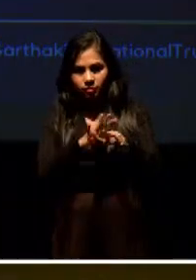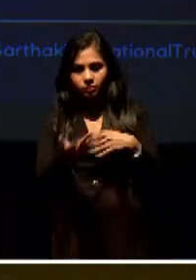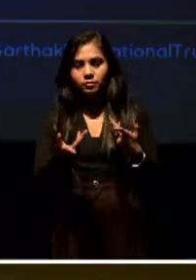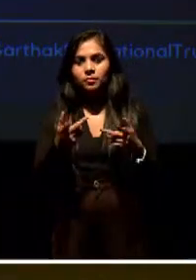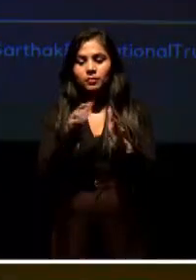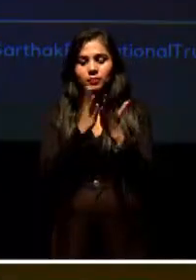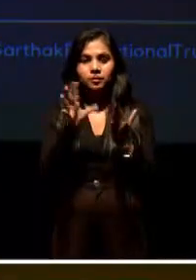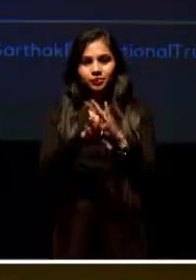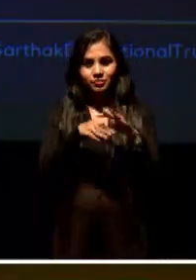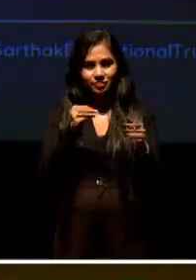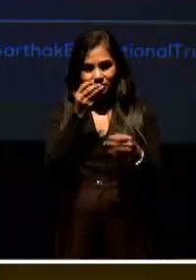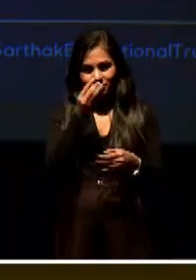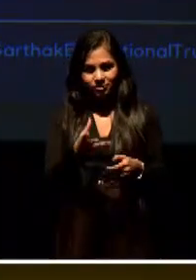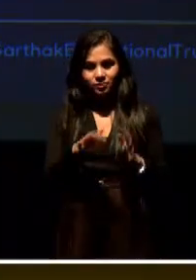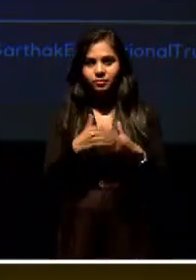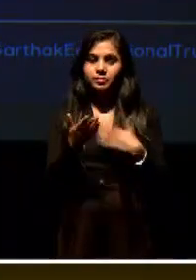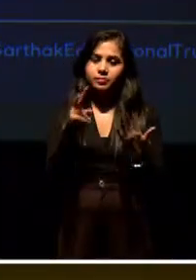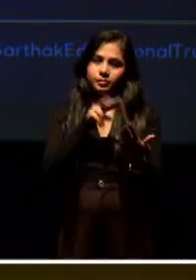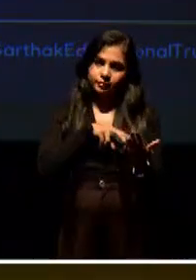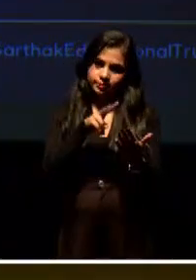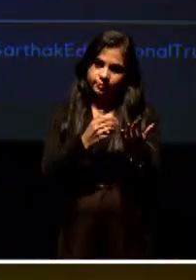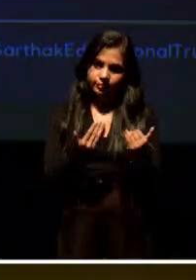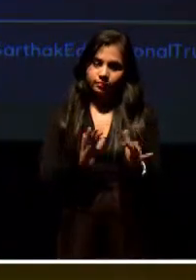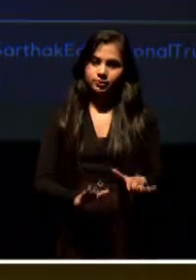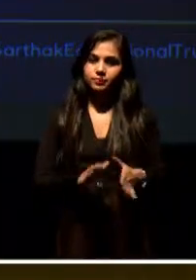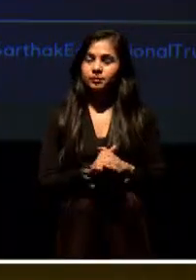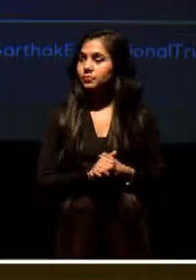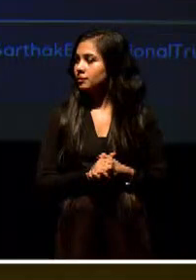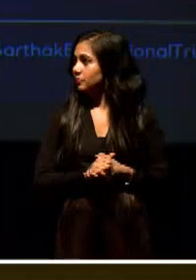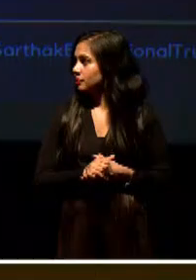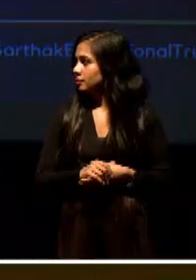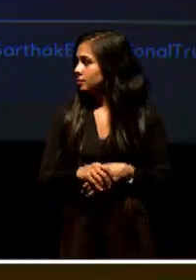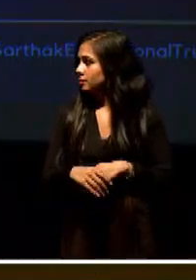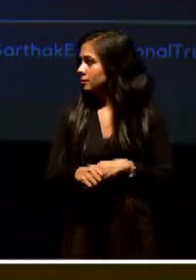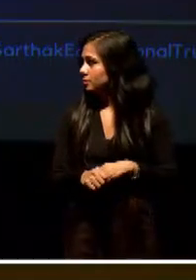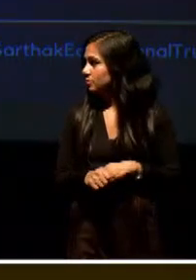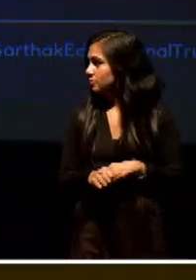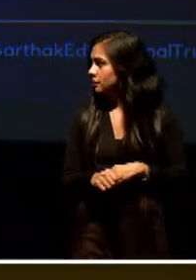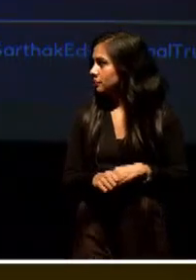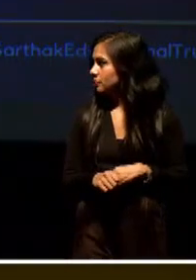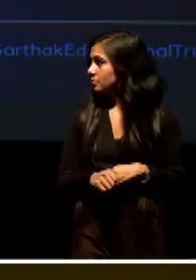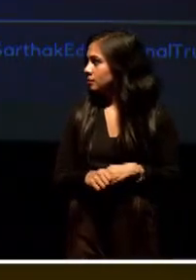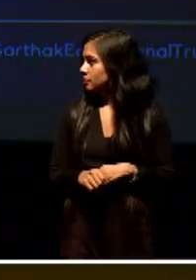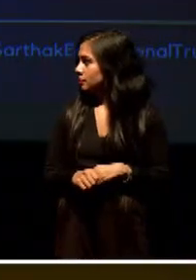सेलेक्ट कर सकते हैं और उसको रीड आउट कर सकते हैं। अभी हमने यहाँ पे देखा है जस्ट बाहर